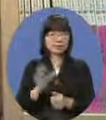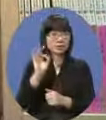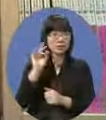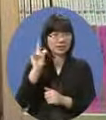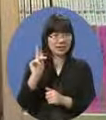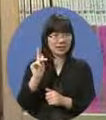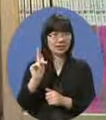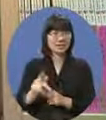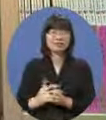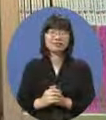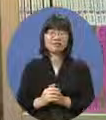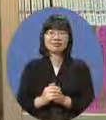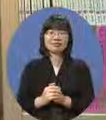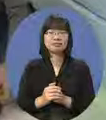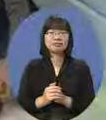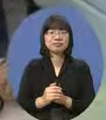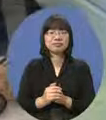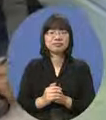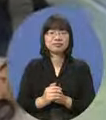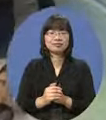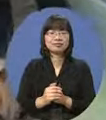오케이.